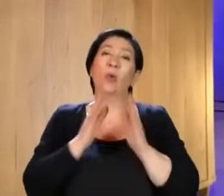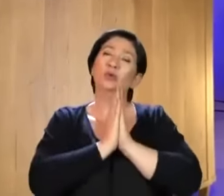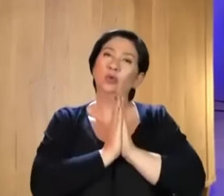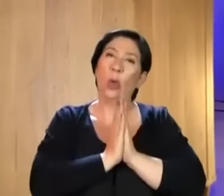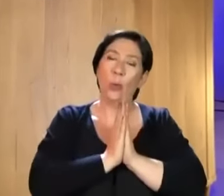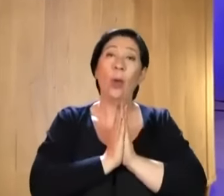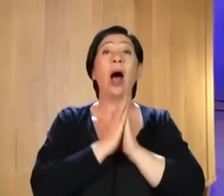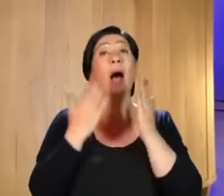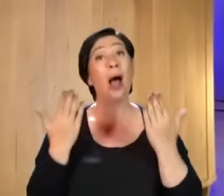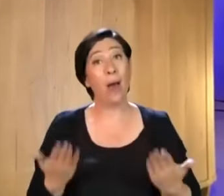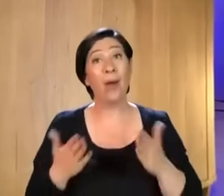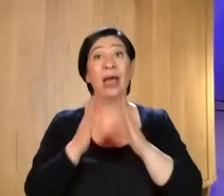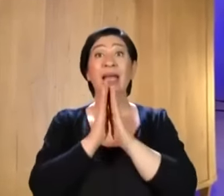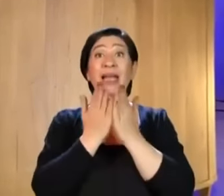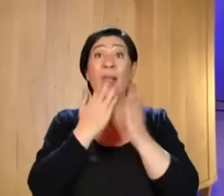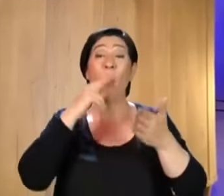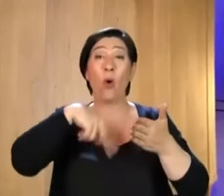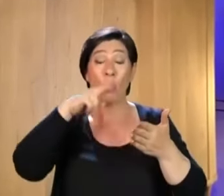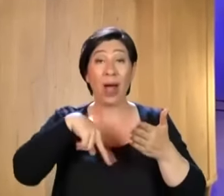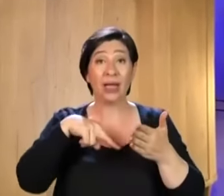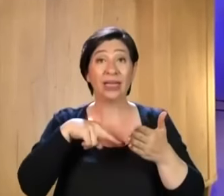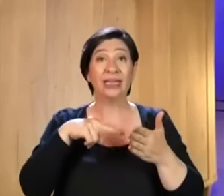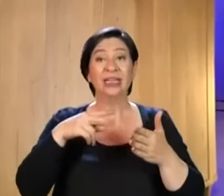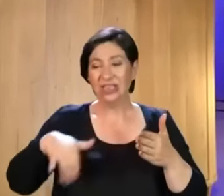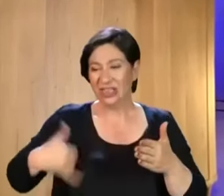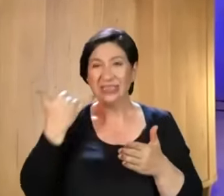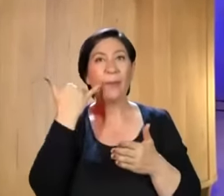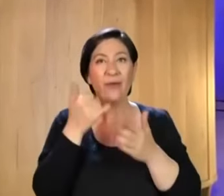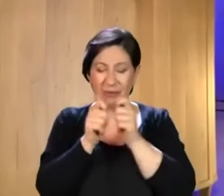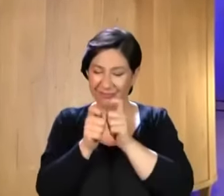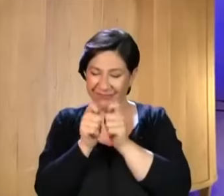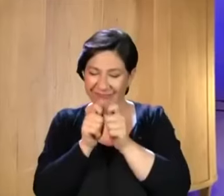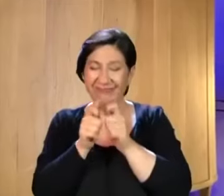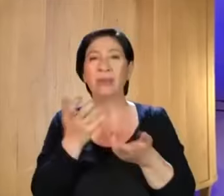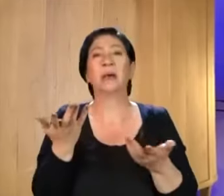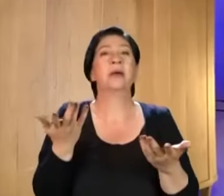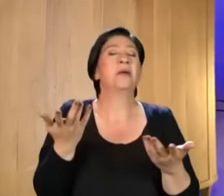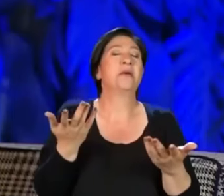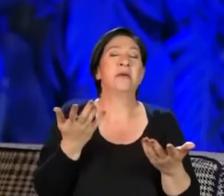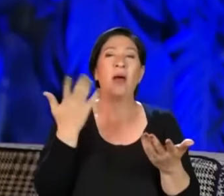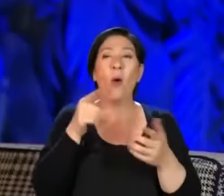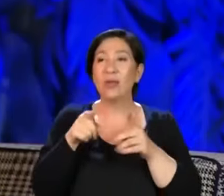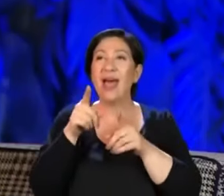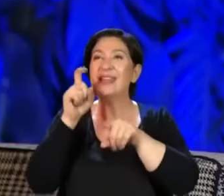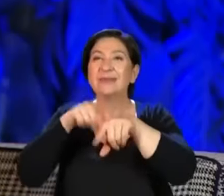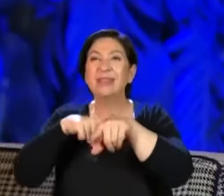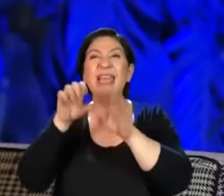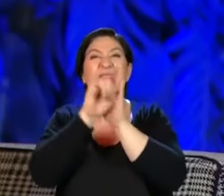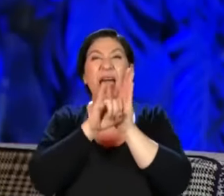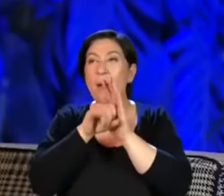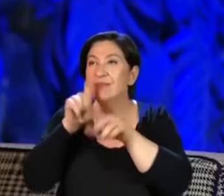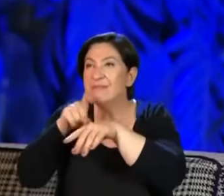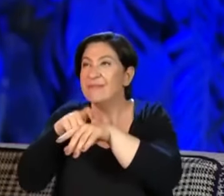konuda ama kitap okumak Eee cep telefonumuzu karıştırdığımız işte oradan elalemin Instagram